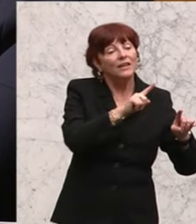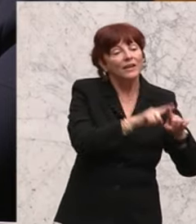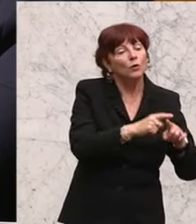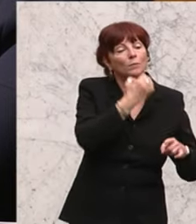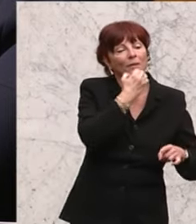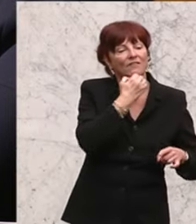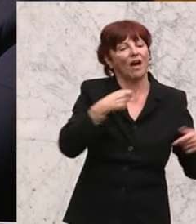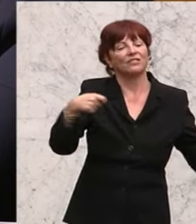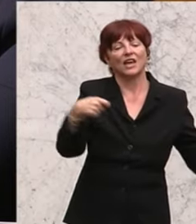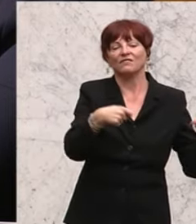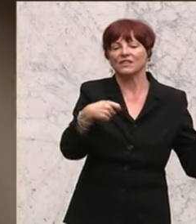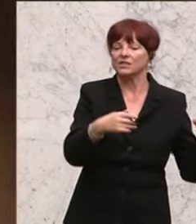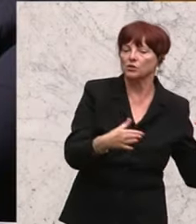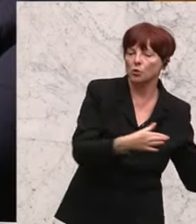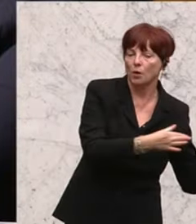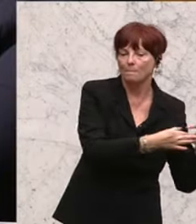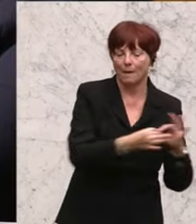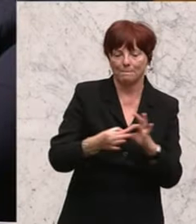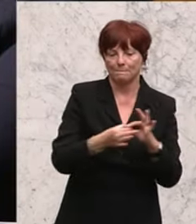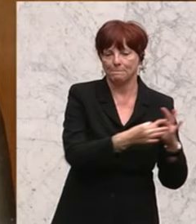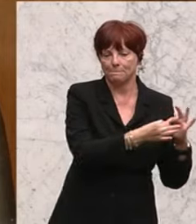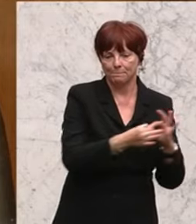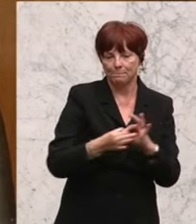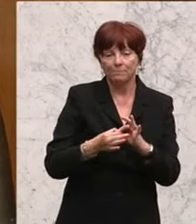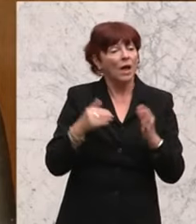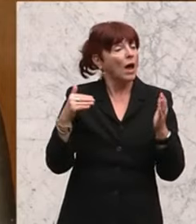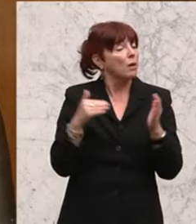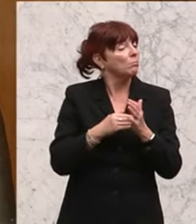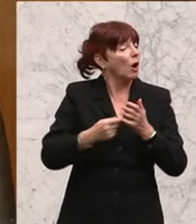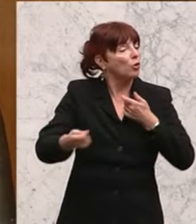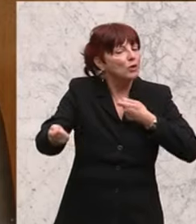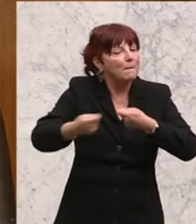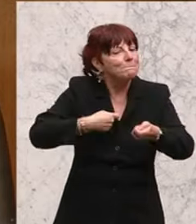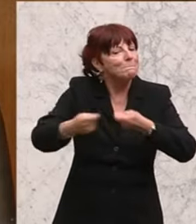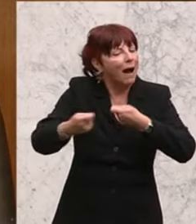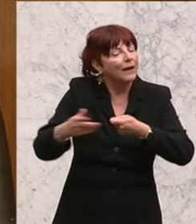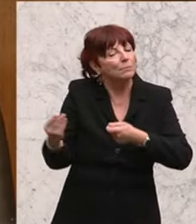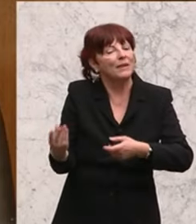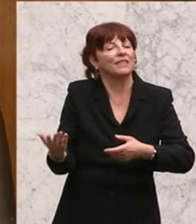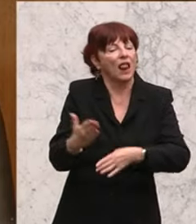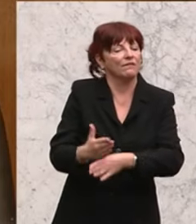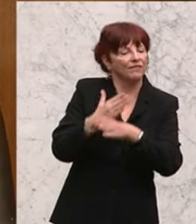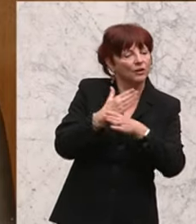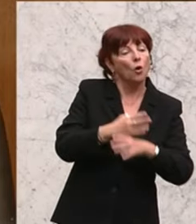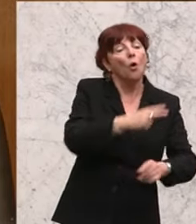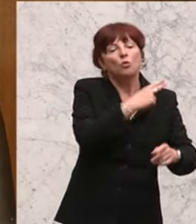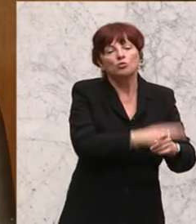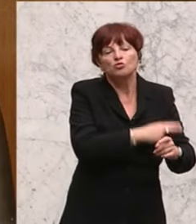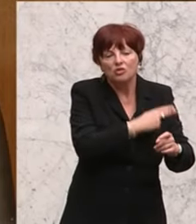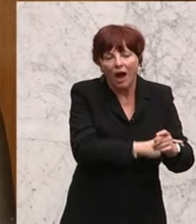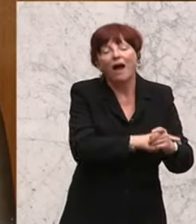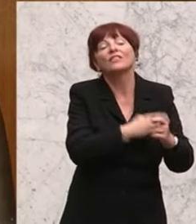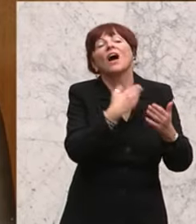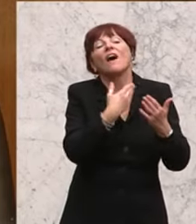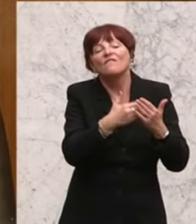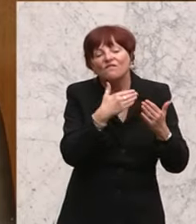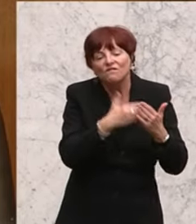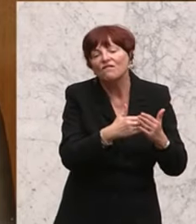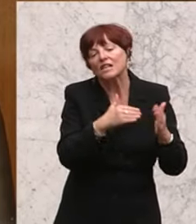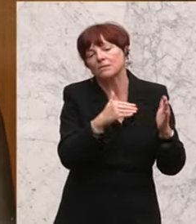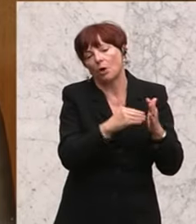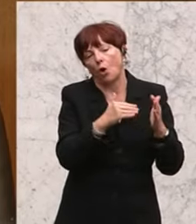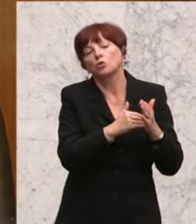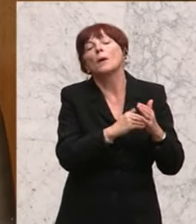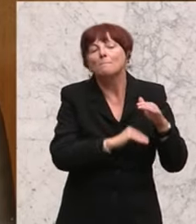vernetzen. Das ist ganz entscheidend. Wir brauchen den Markt so weit wie möglich und wir brauchen den Staat so weit wie nötig. Wir wissen, dass